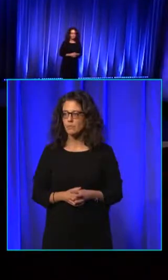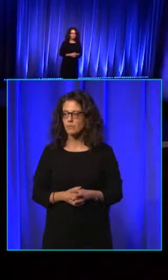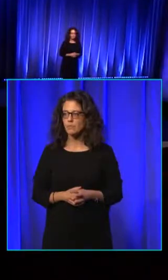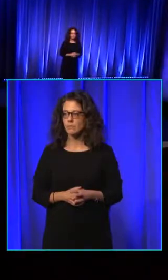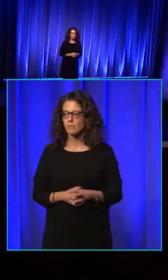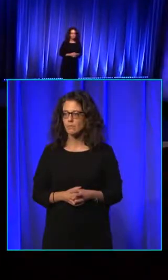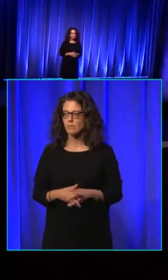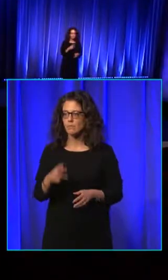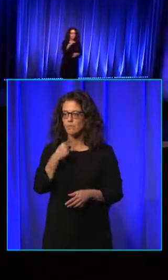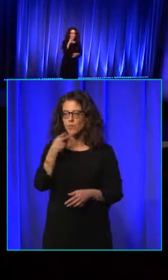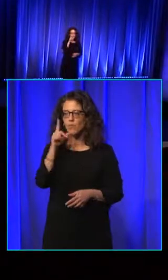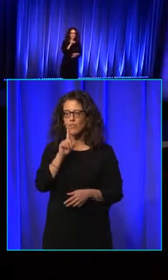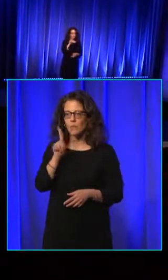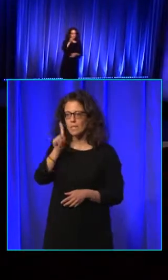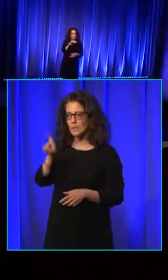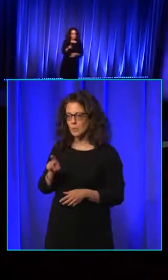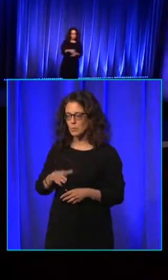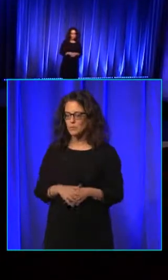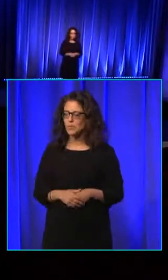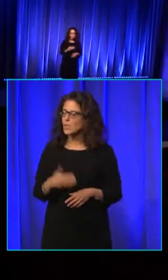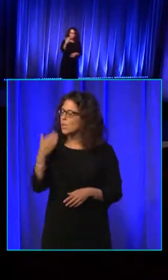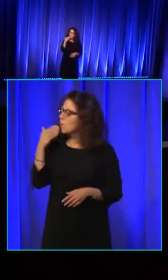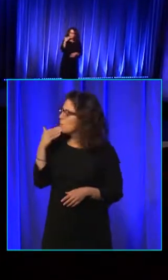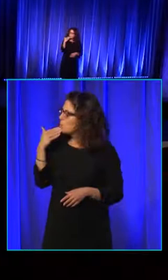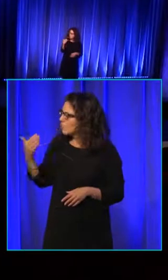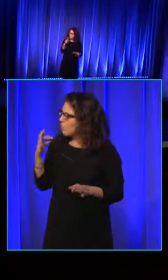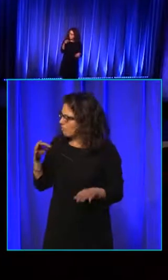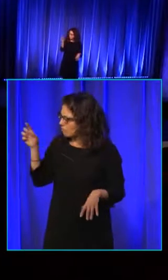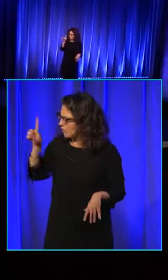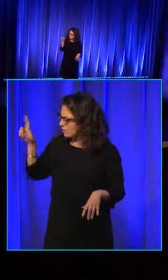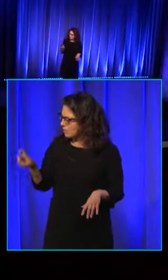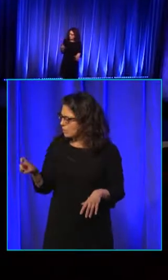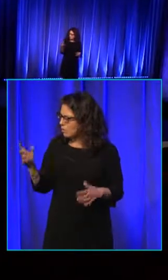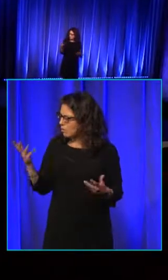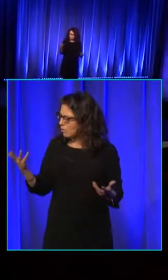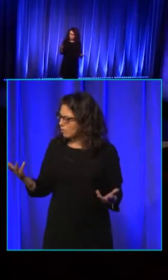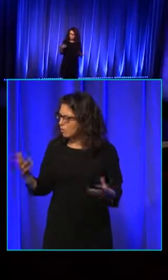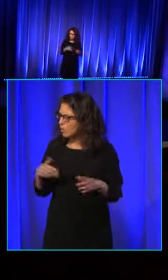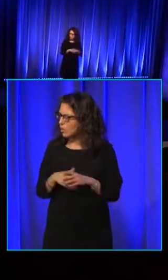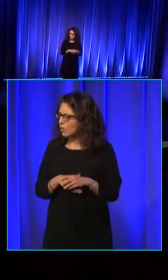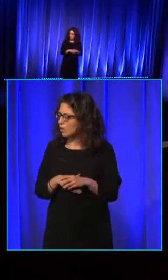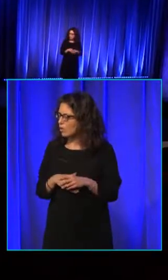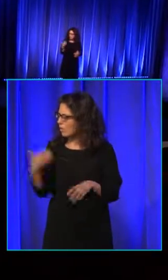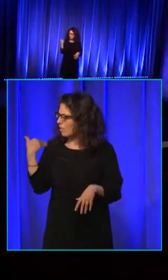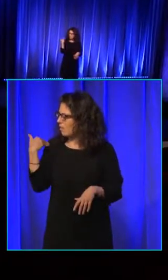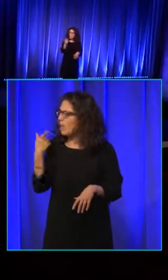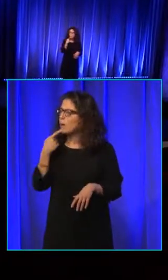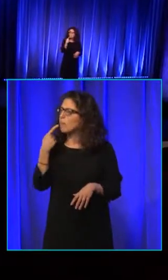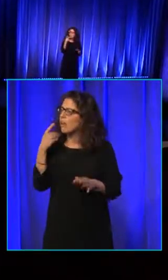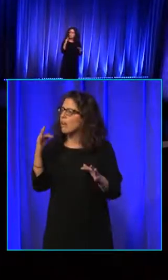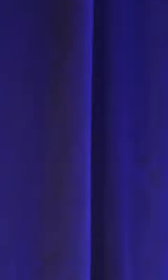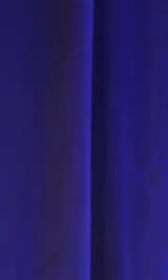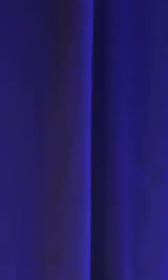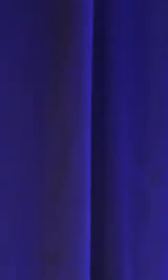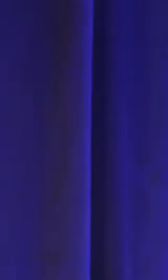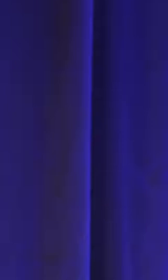Bonsoir. Bonsoir. J'avais une question par rapport quand vous avez parlé des déterminants pour